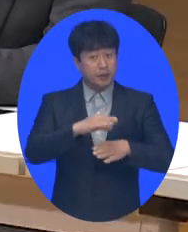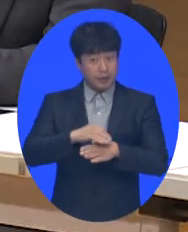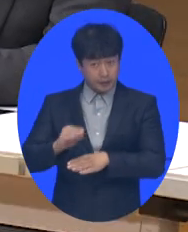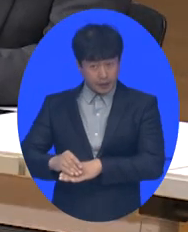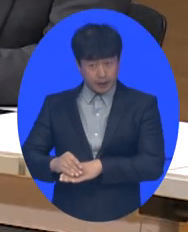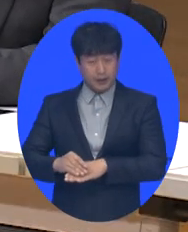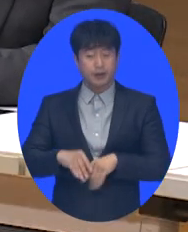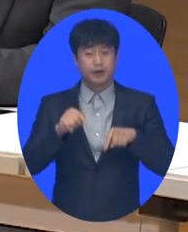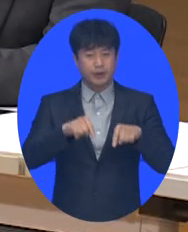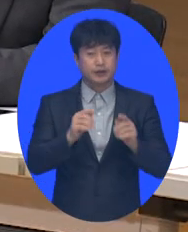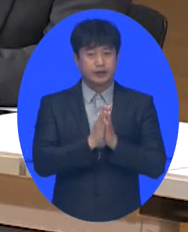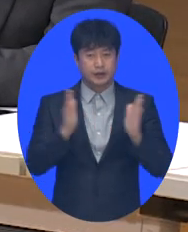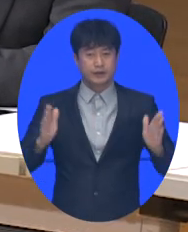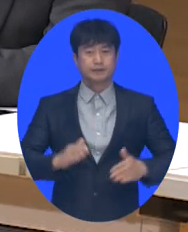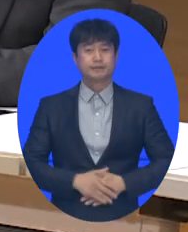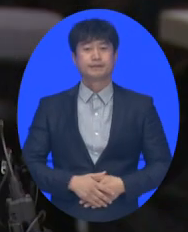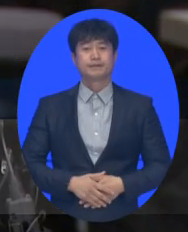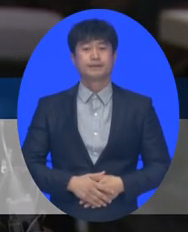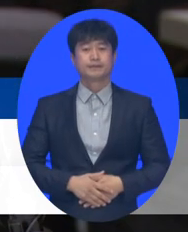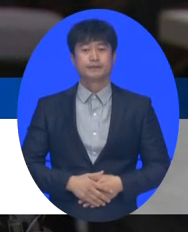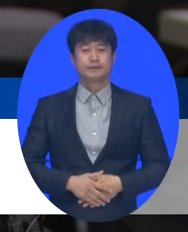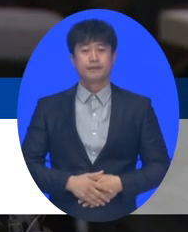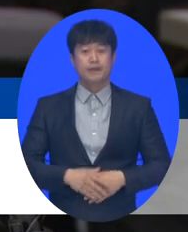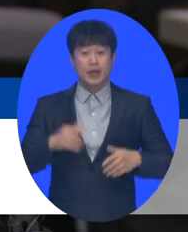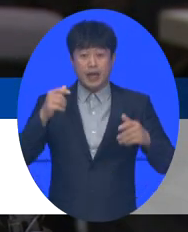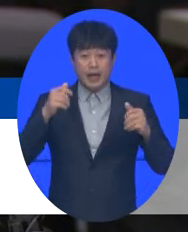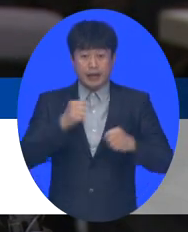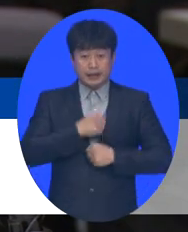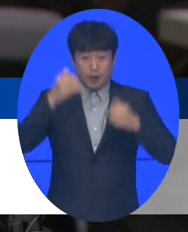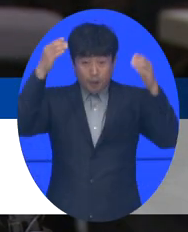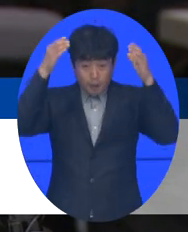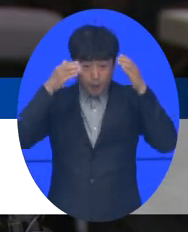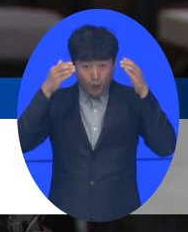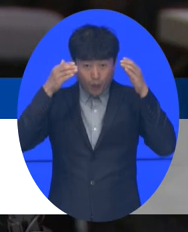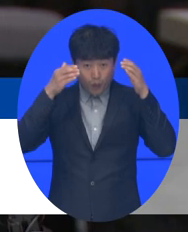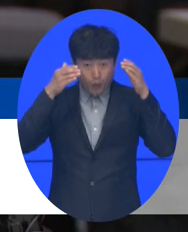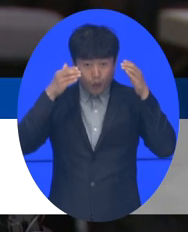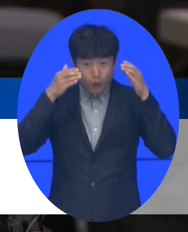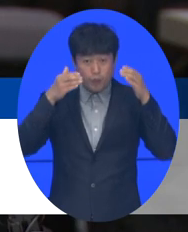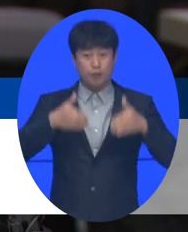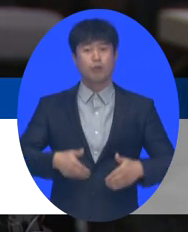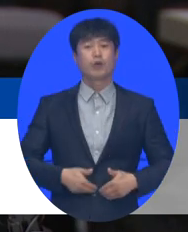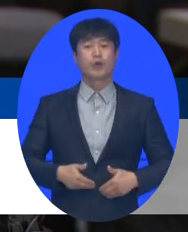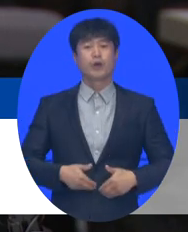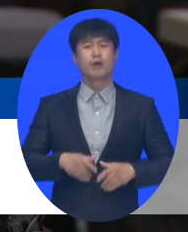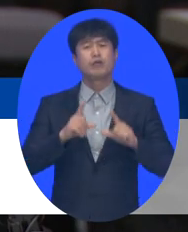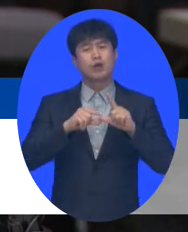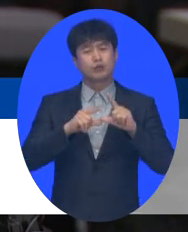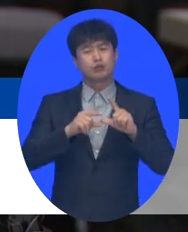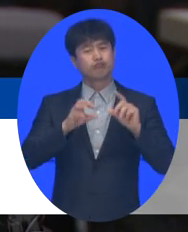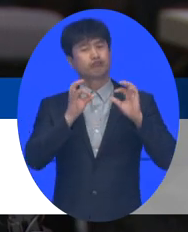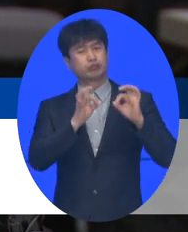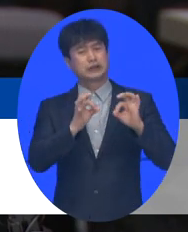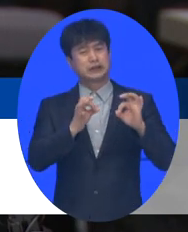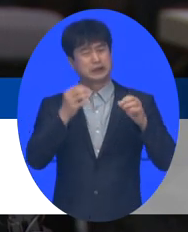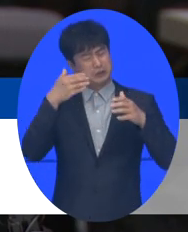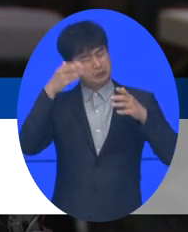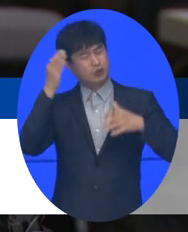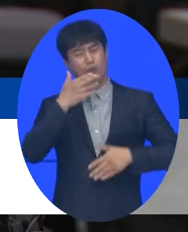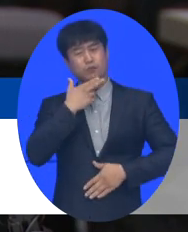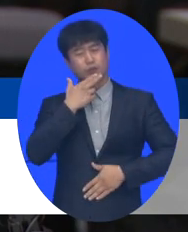위한 간담회를 개최했습니다 안전모가 그 쓰게 돼 있는데 대부분 보면은 거의 안